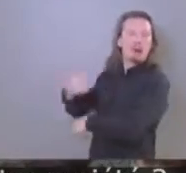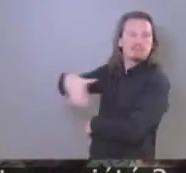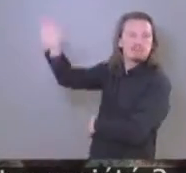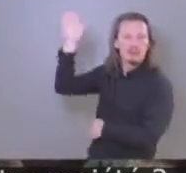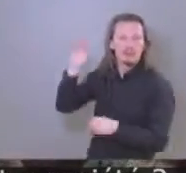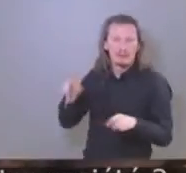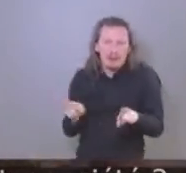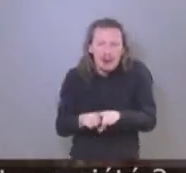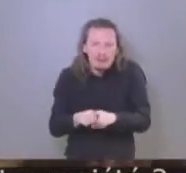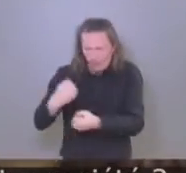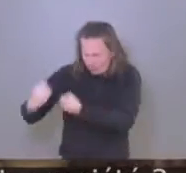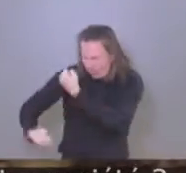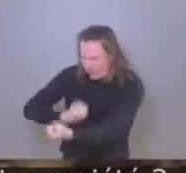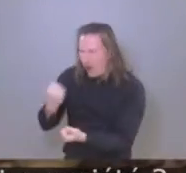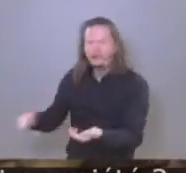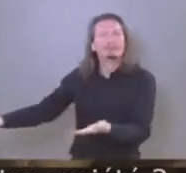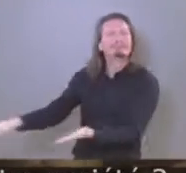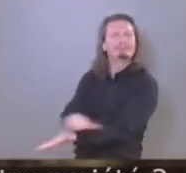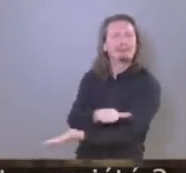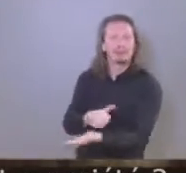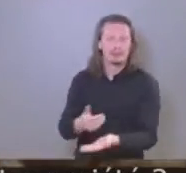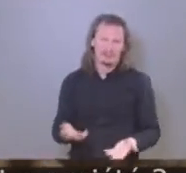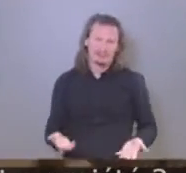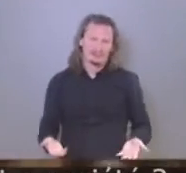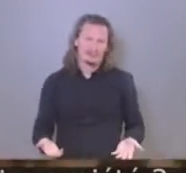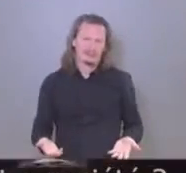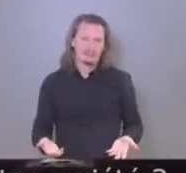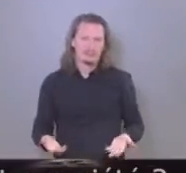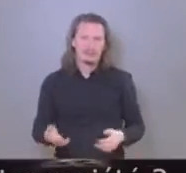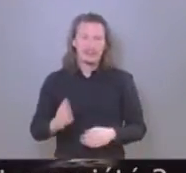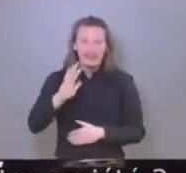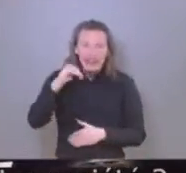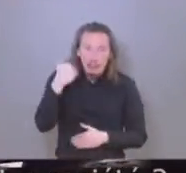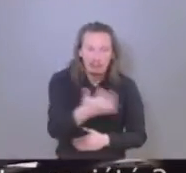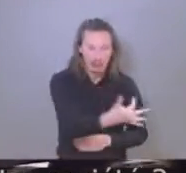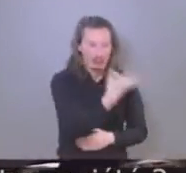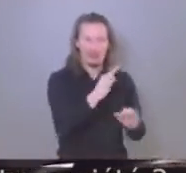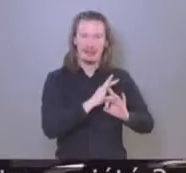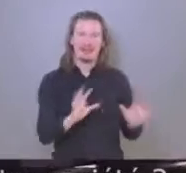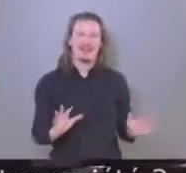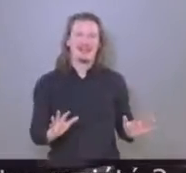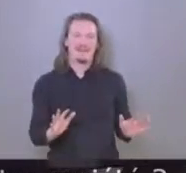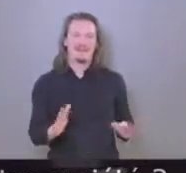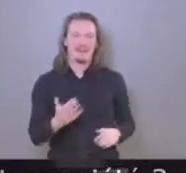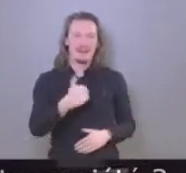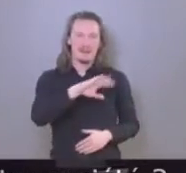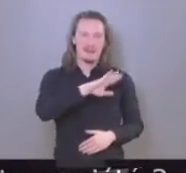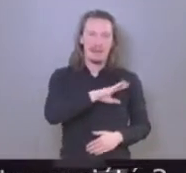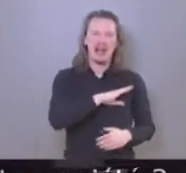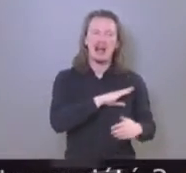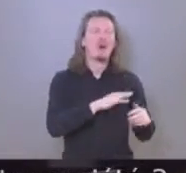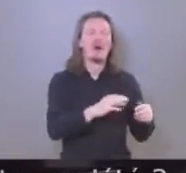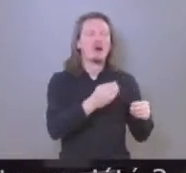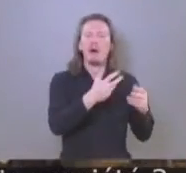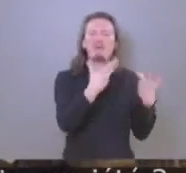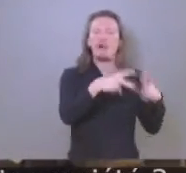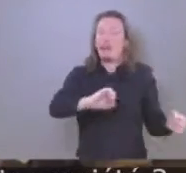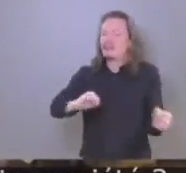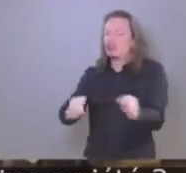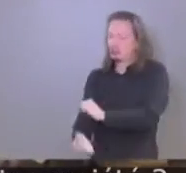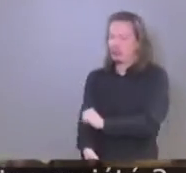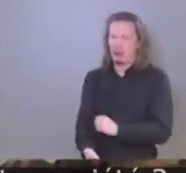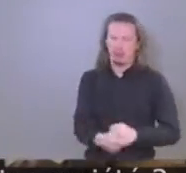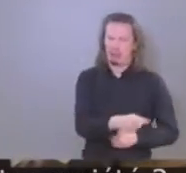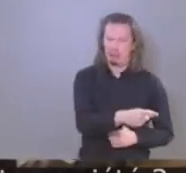comme si toute cette souffrance n'existait pas. Et voilà pourquoi ils n'en parlent pas. Parce qu'ils n'ont pas l'intention d'y changer quoi que ce soit et